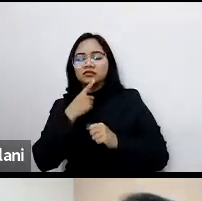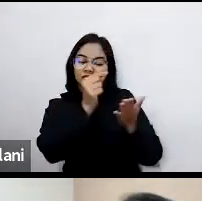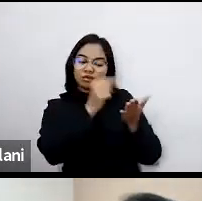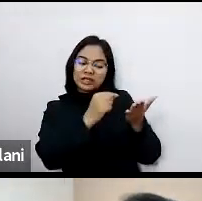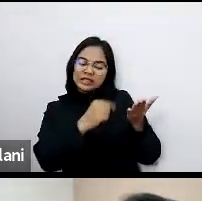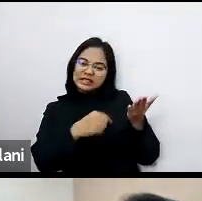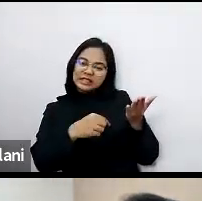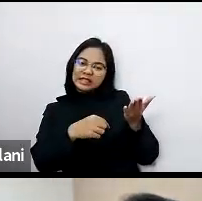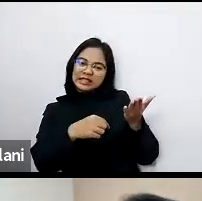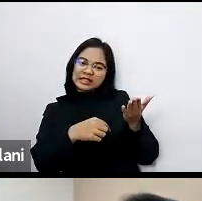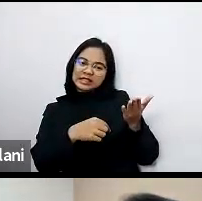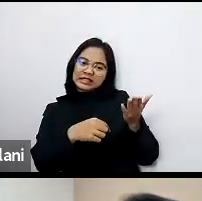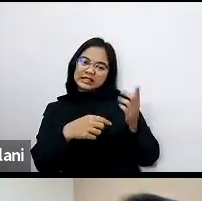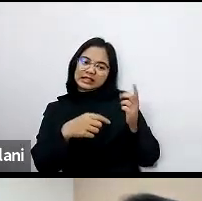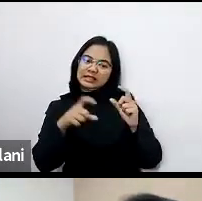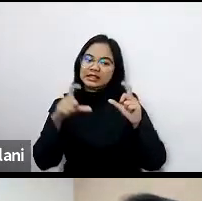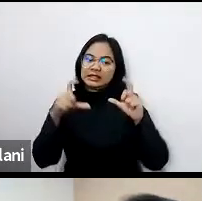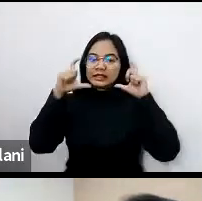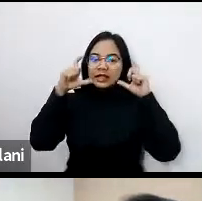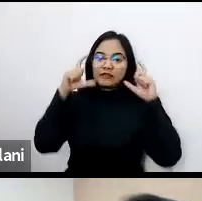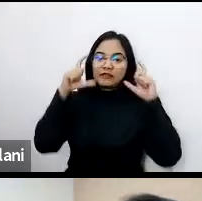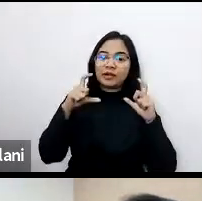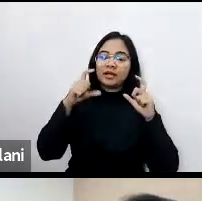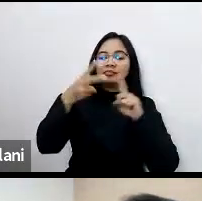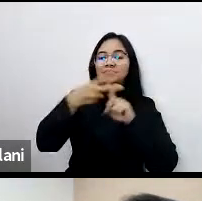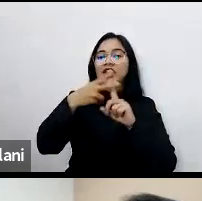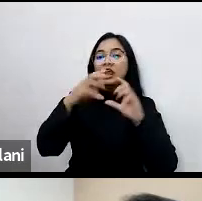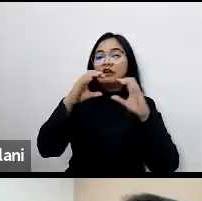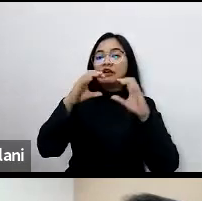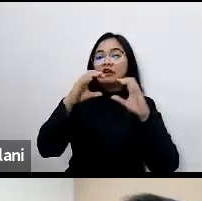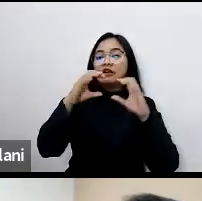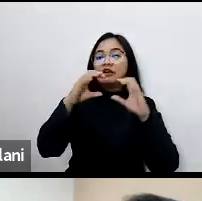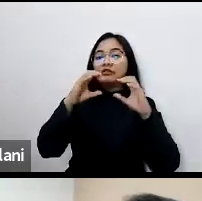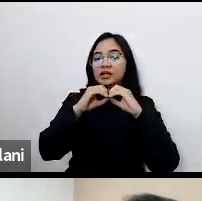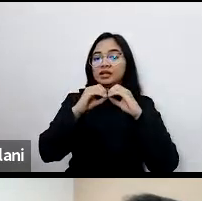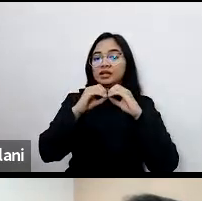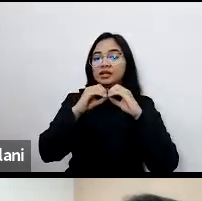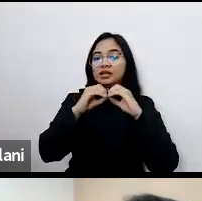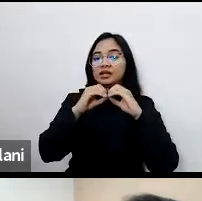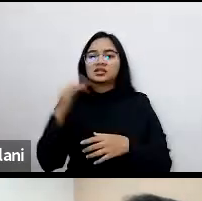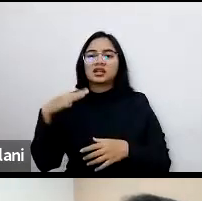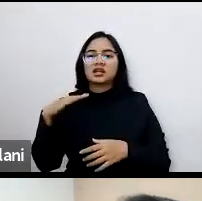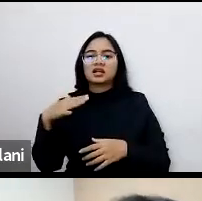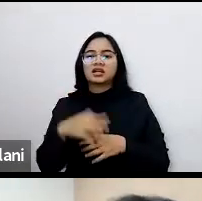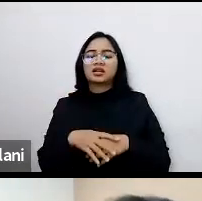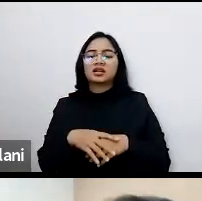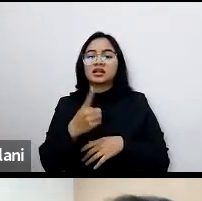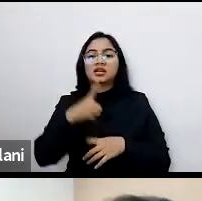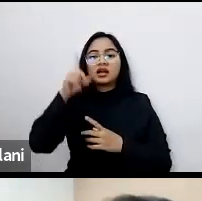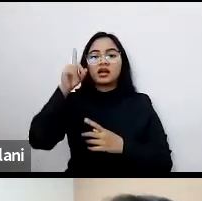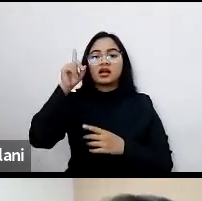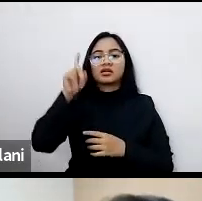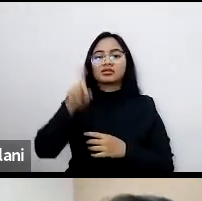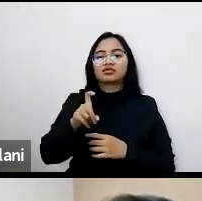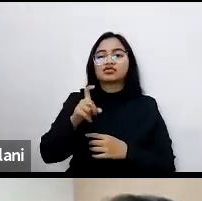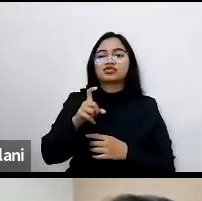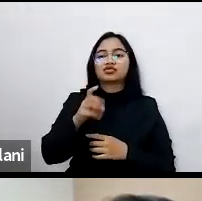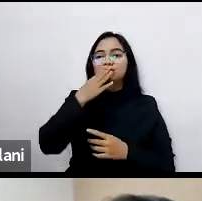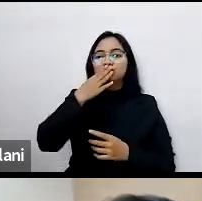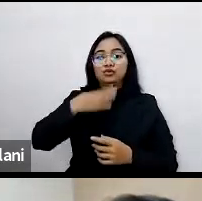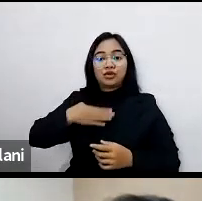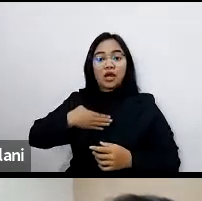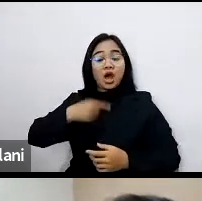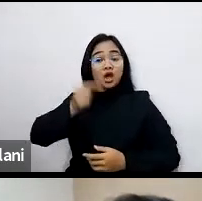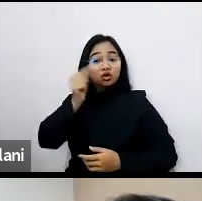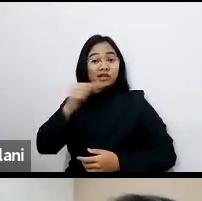sih indikator mengukur terkoneksi itu kan misalnya sering di ini soal bagaimana kita harus punya tulisan di Scopus gitu misalnya itu kan